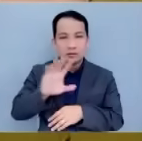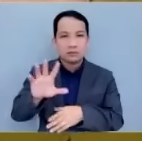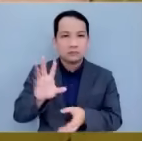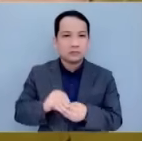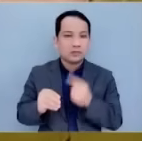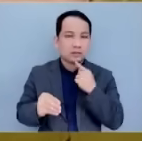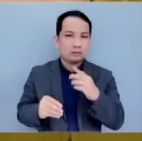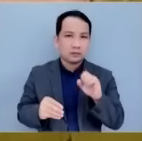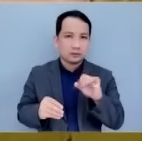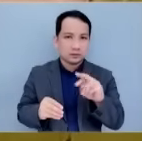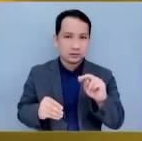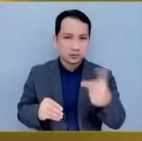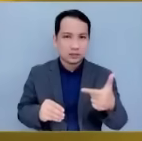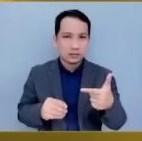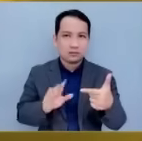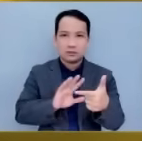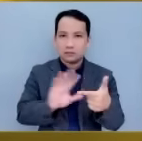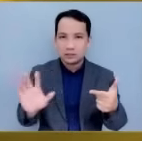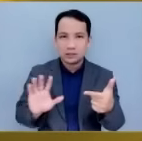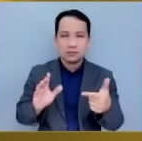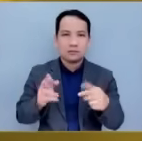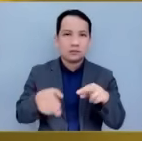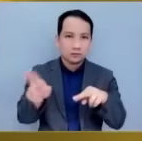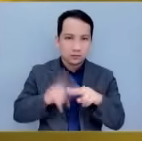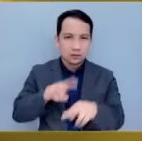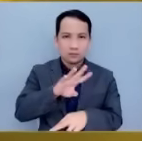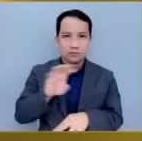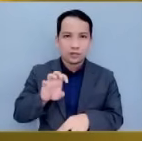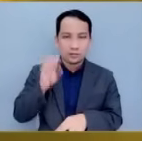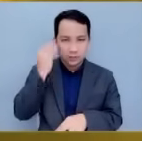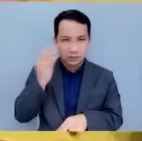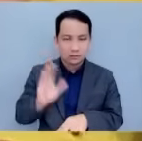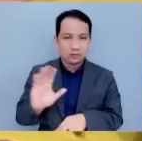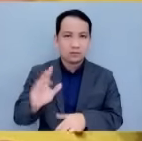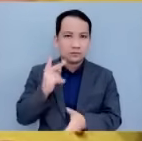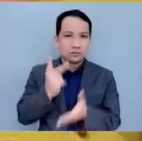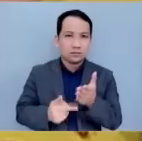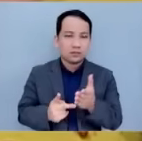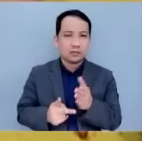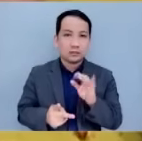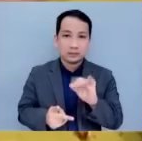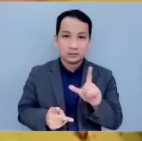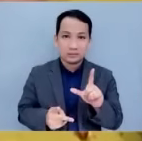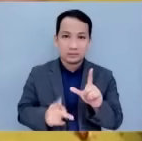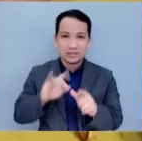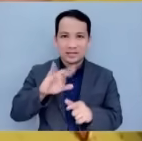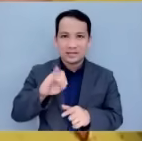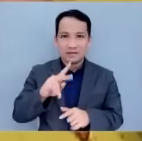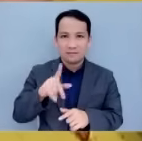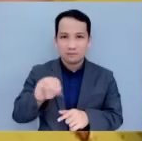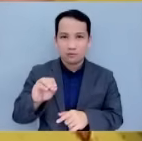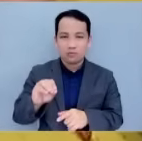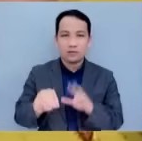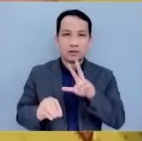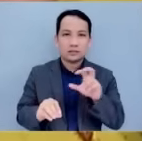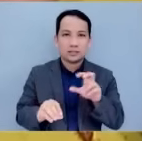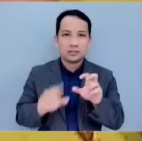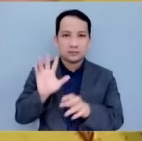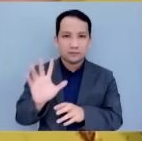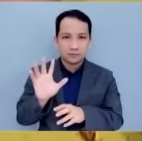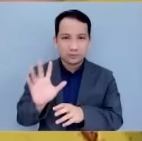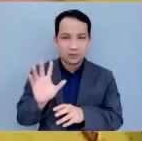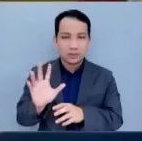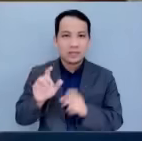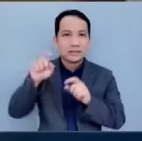SINAC, hindi pa rin dapat lumagpas sa 400 pesos ang presyo ng kada kilo ng liyempo. Nasa 350 pesos lang daw dapat